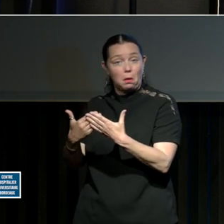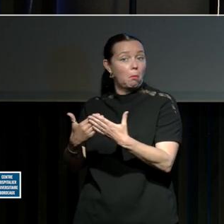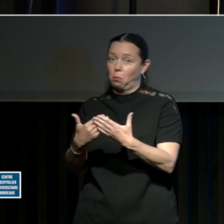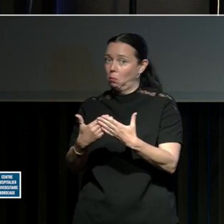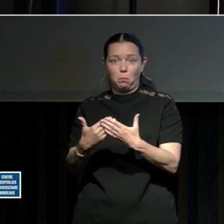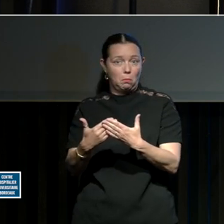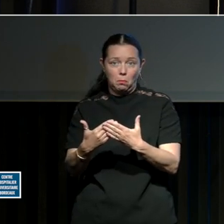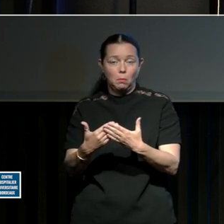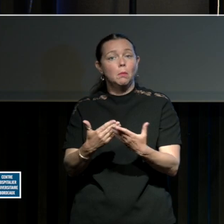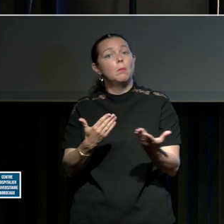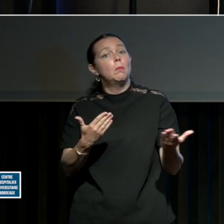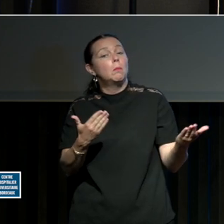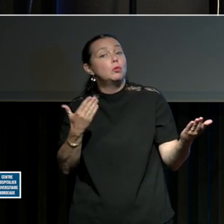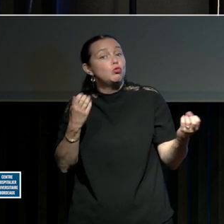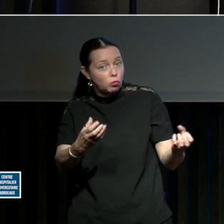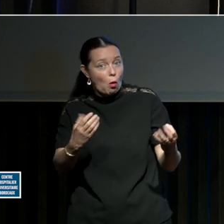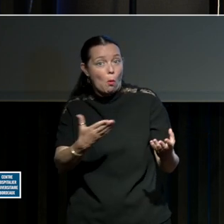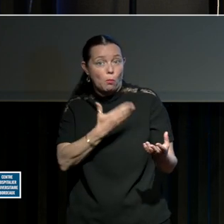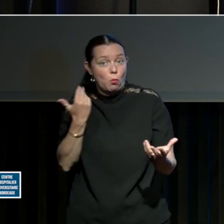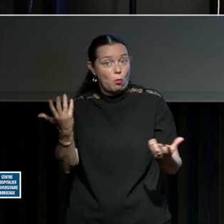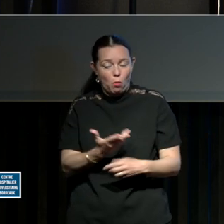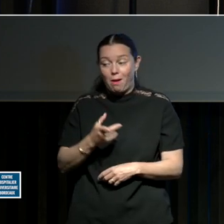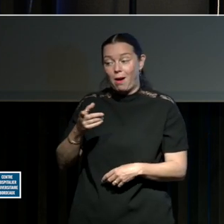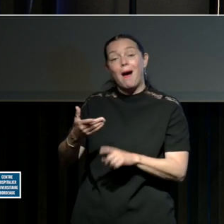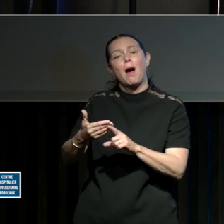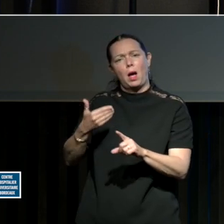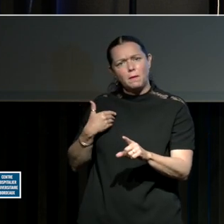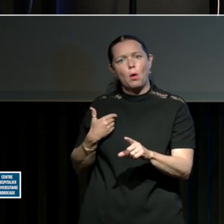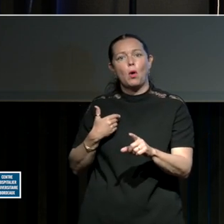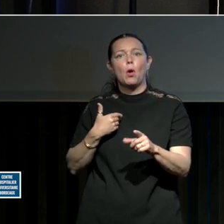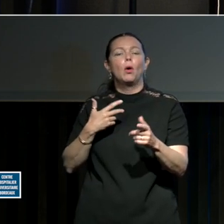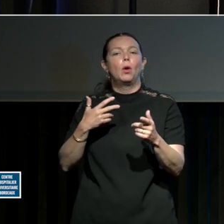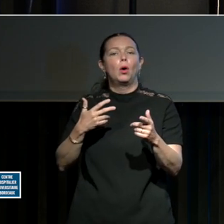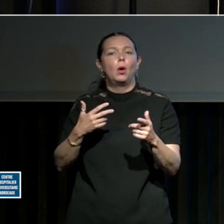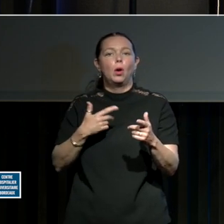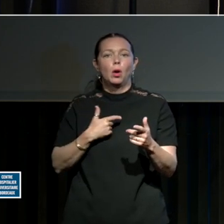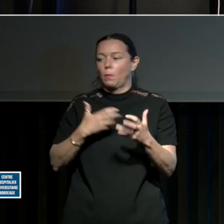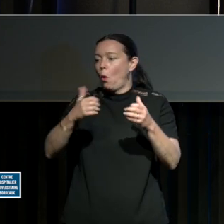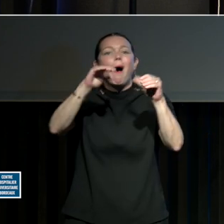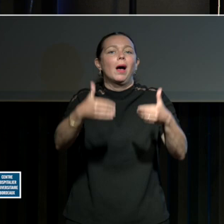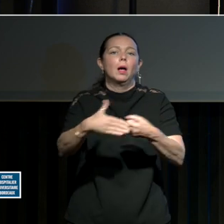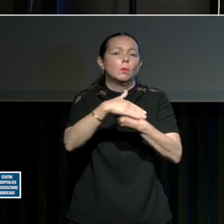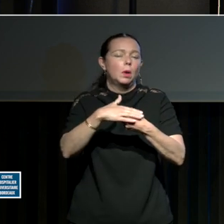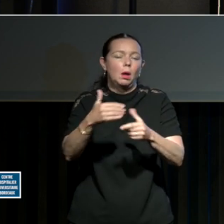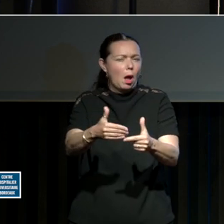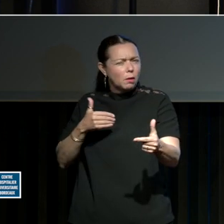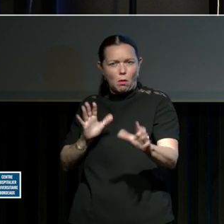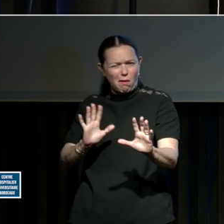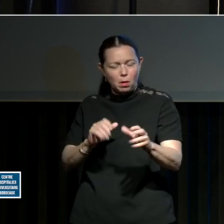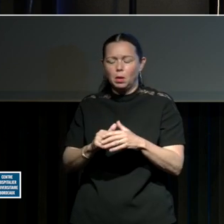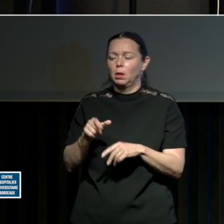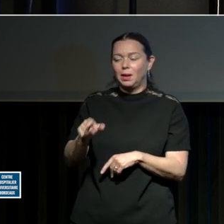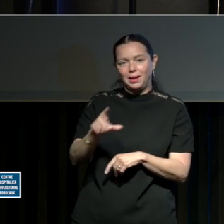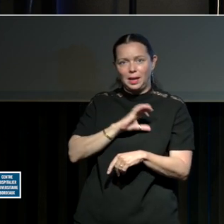plutôt essayer souvent de travailler, avant de chercher à obtenir un arrêt total, de travailler